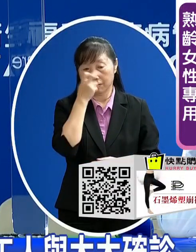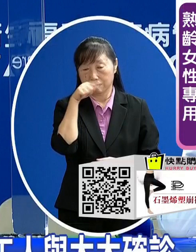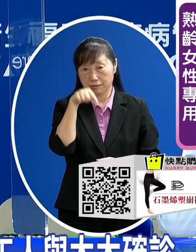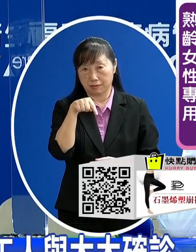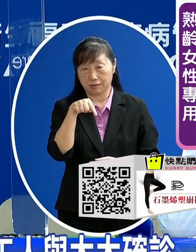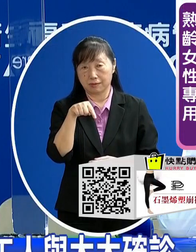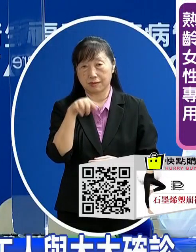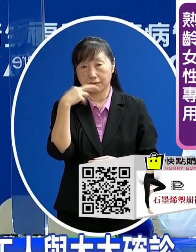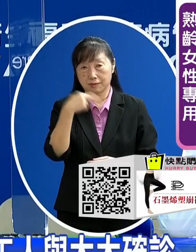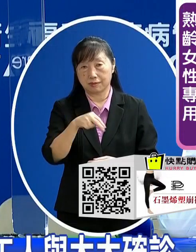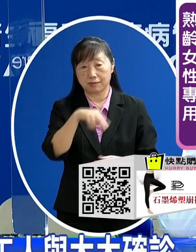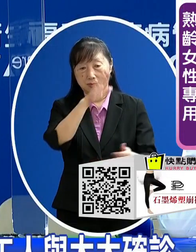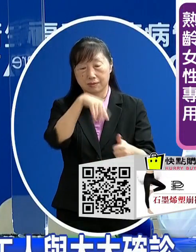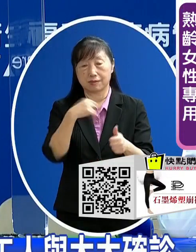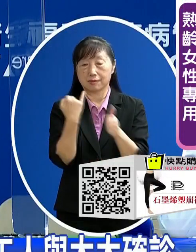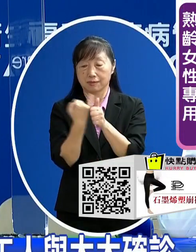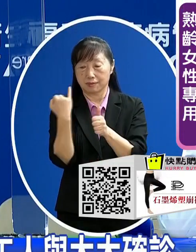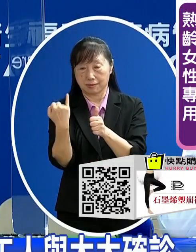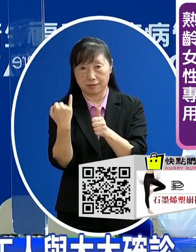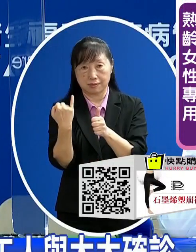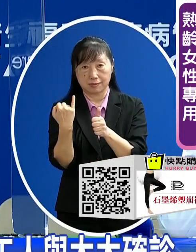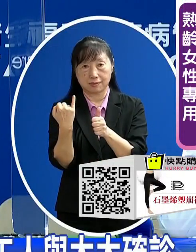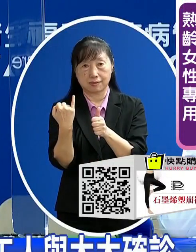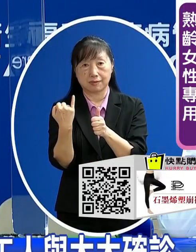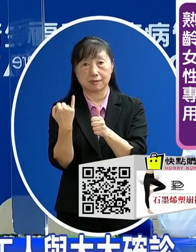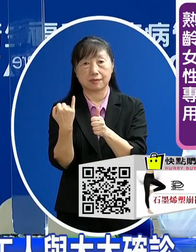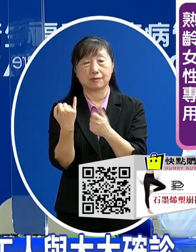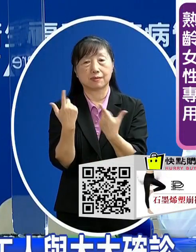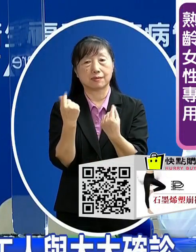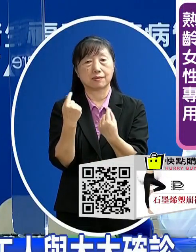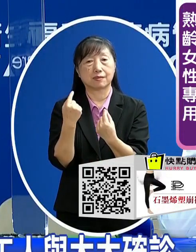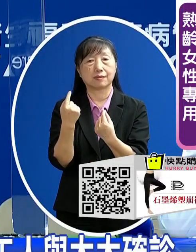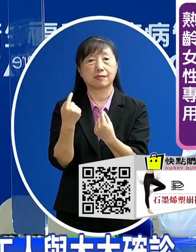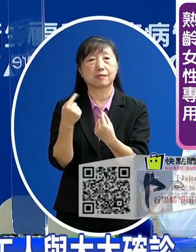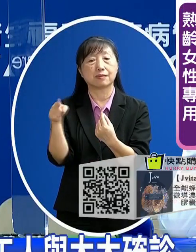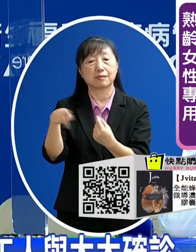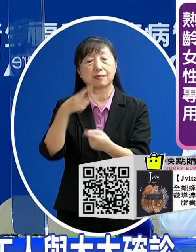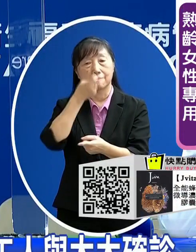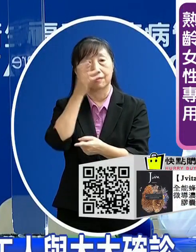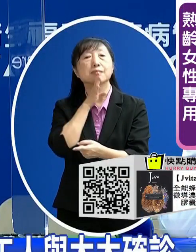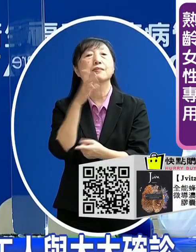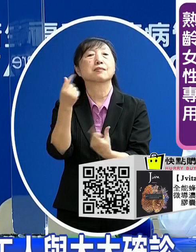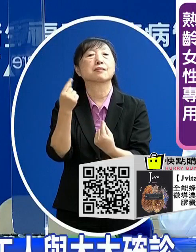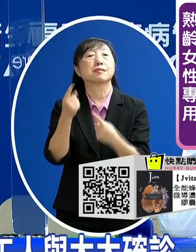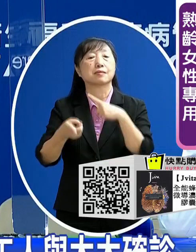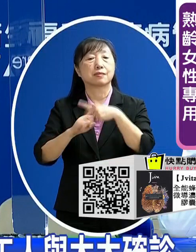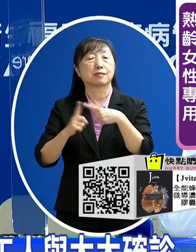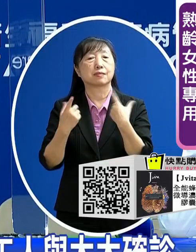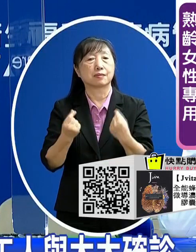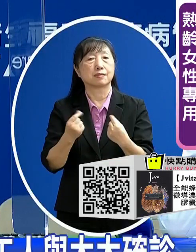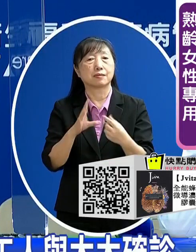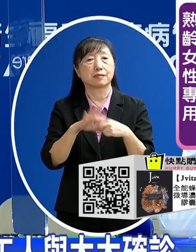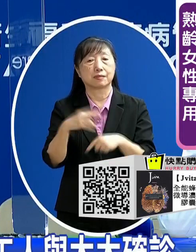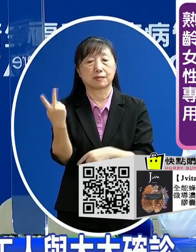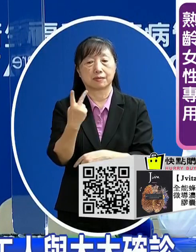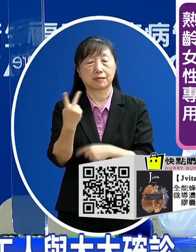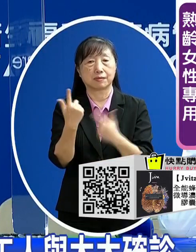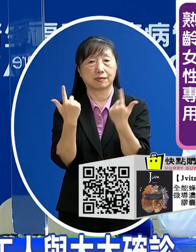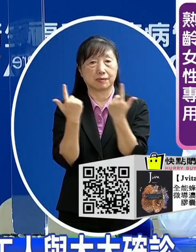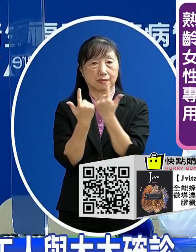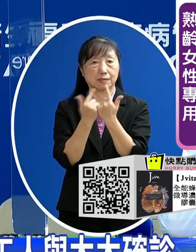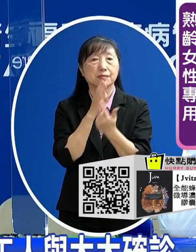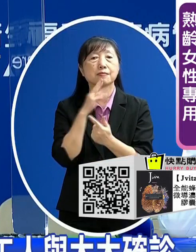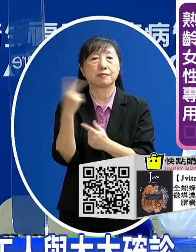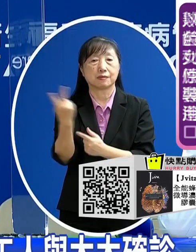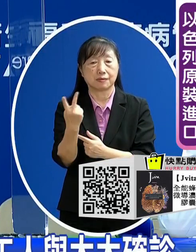那也框列了他太太，好，所以他太太也验出来是阳性，好，所以台北市这两例是跟哈新